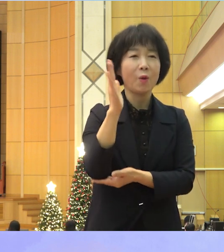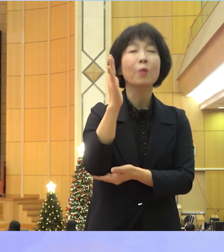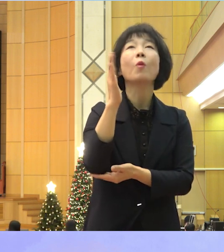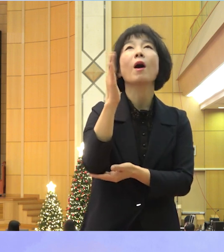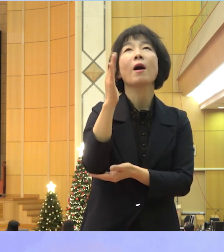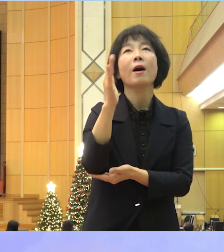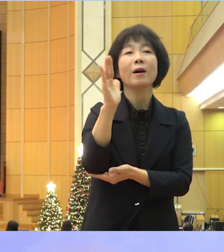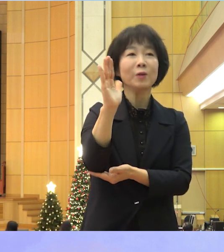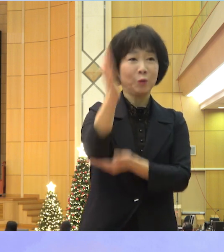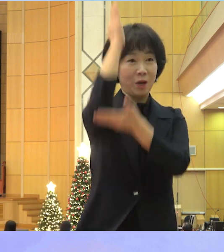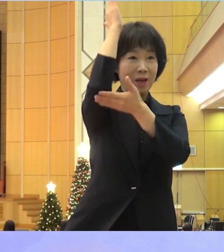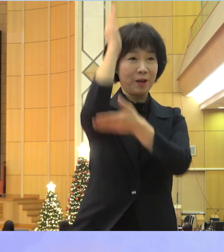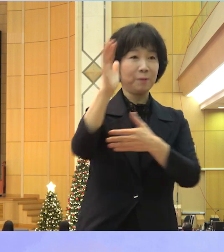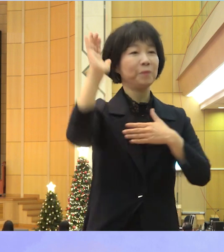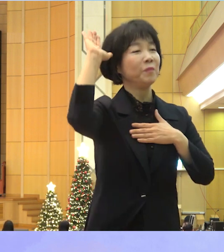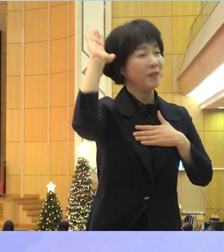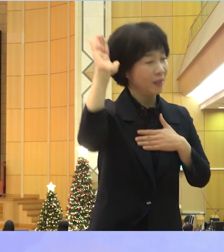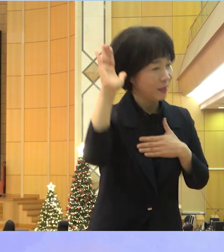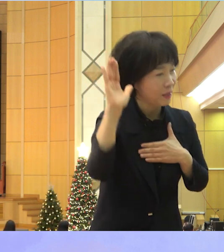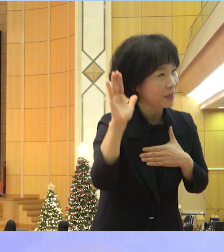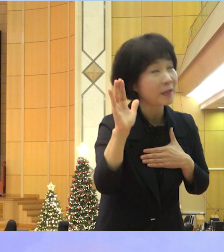내 영광